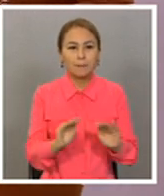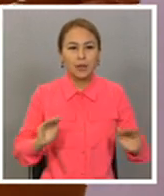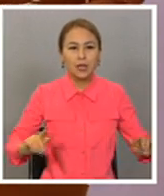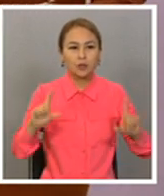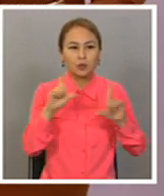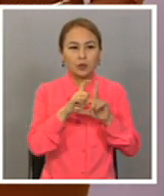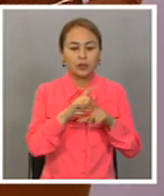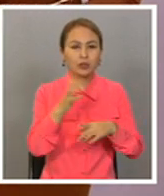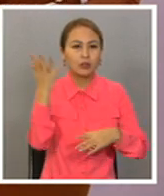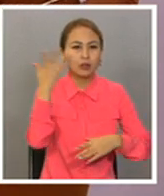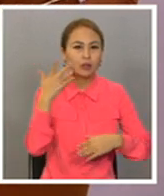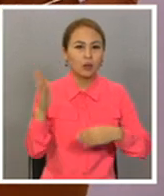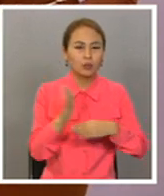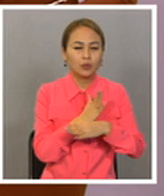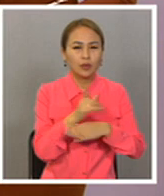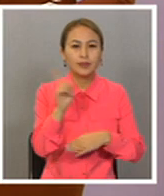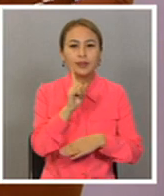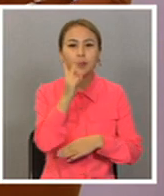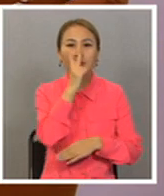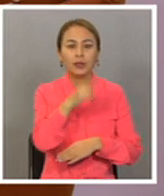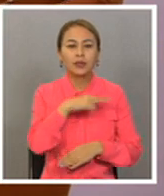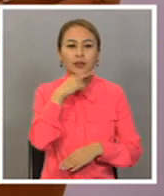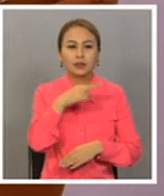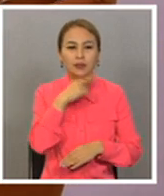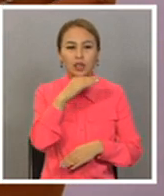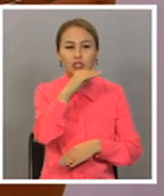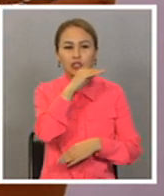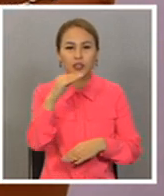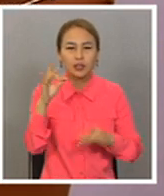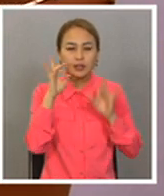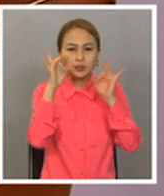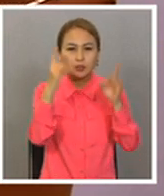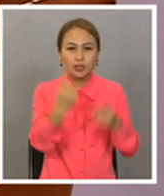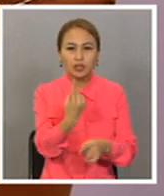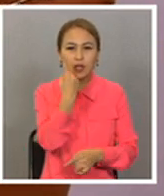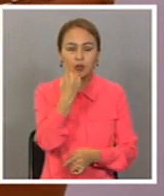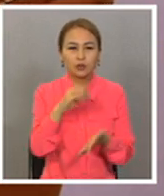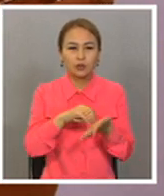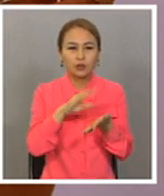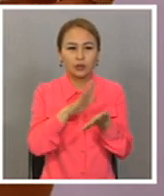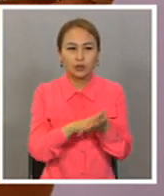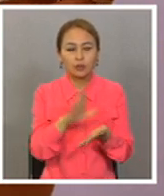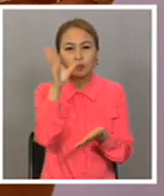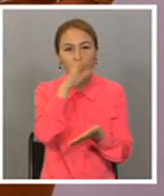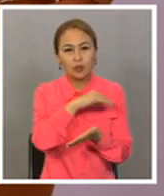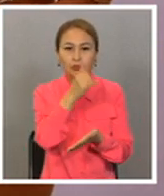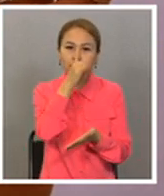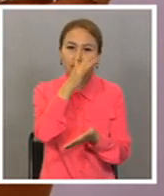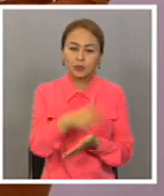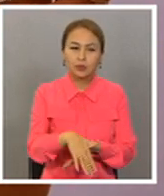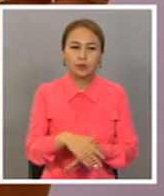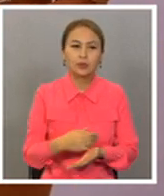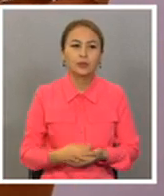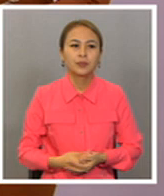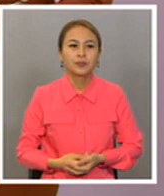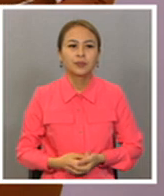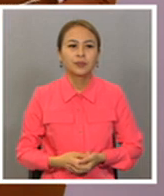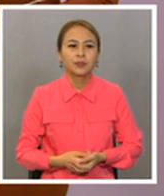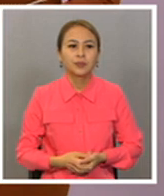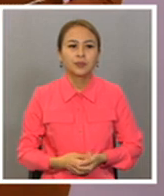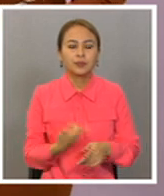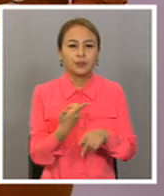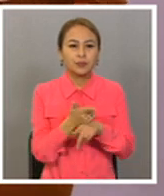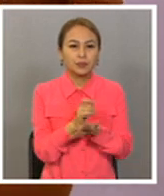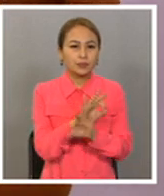буынға бөле отырып, не байқадыңдар? Ж дыбысы жалғыз өзі тұрып буын құрай ала ма екен? Өте